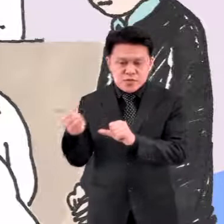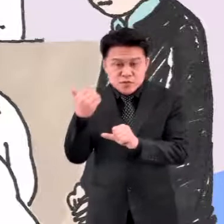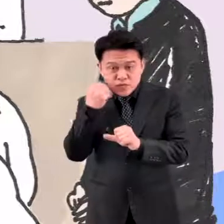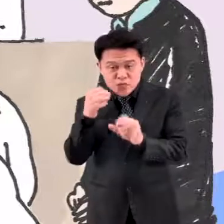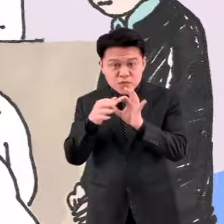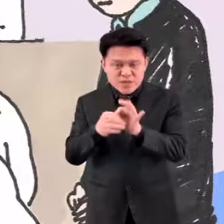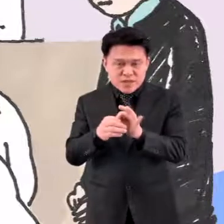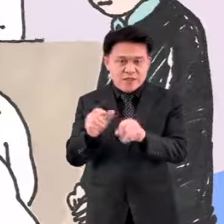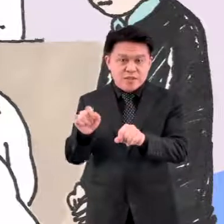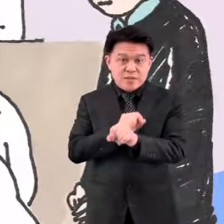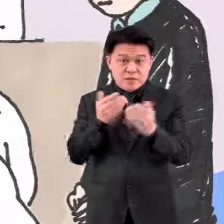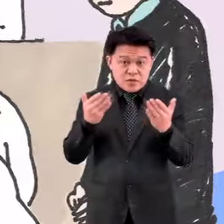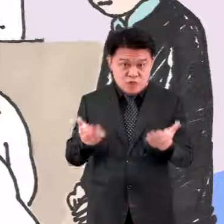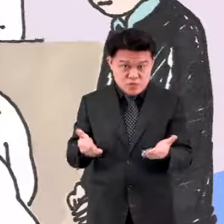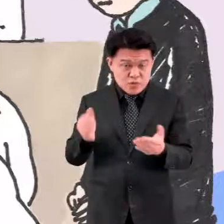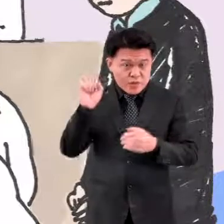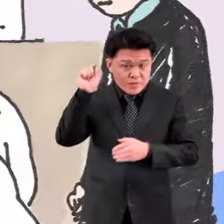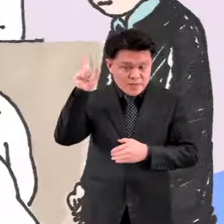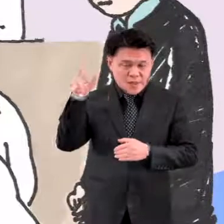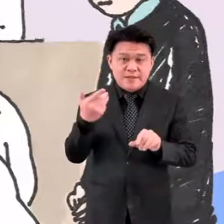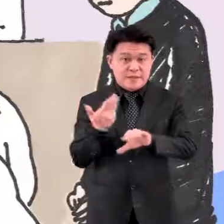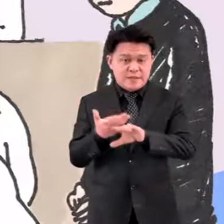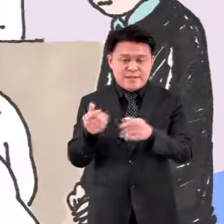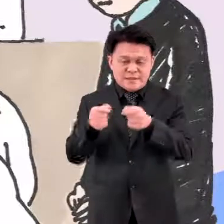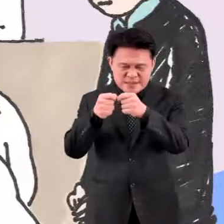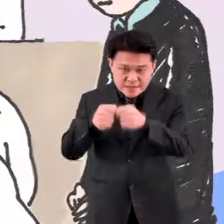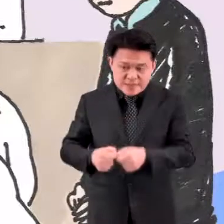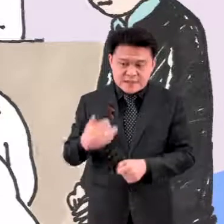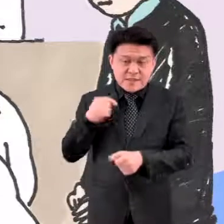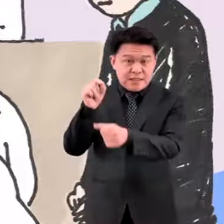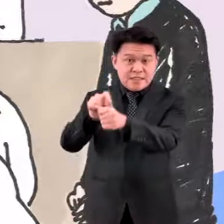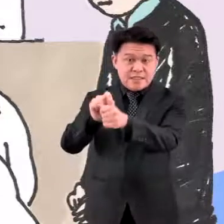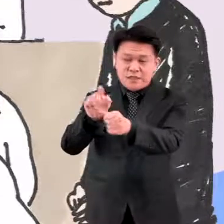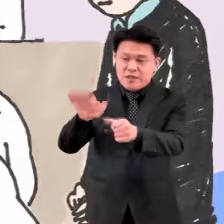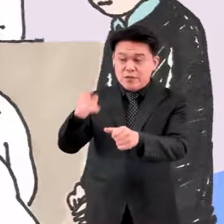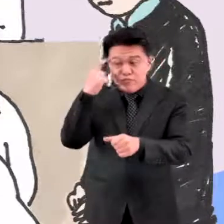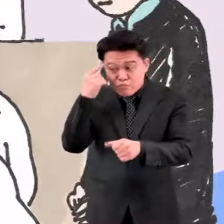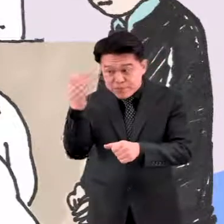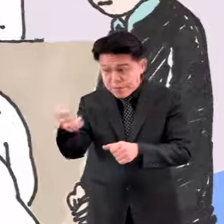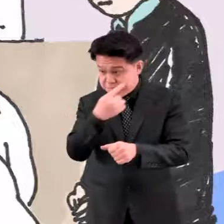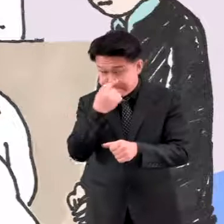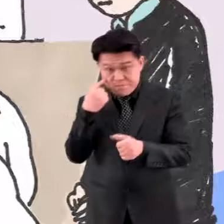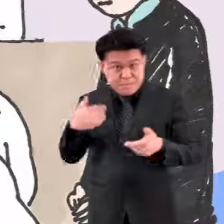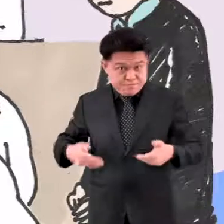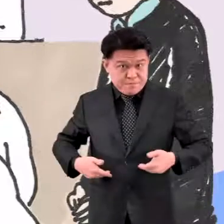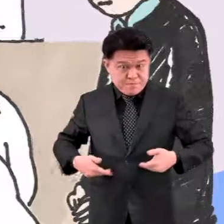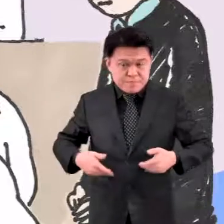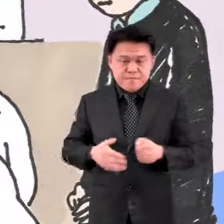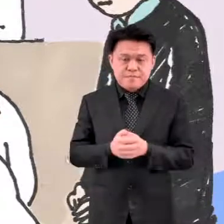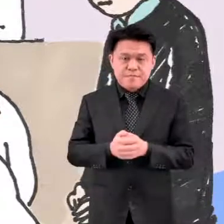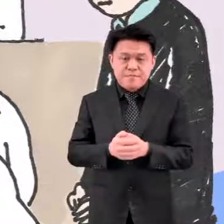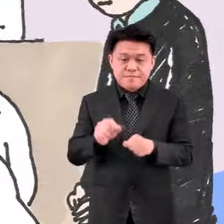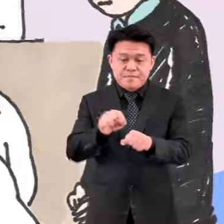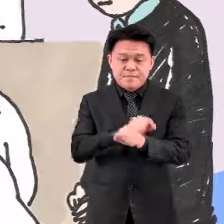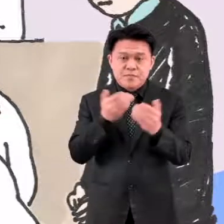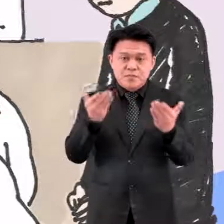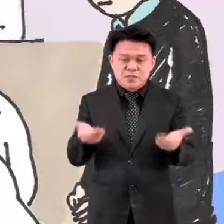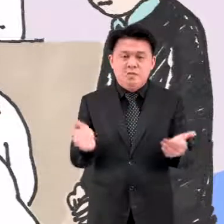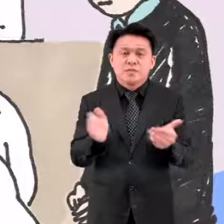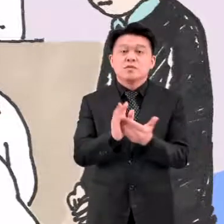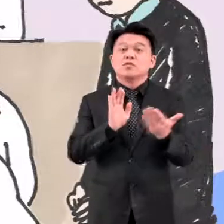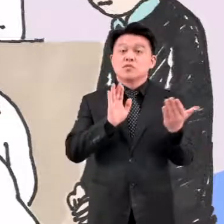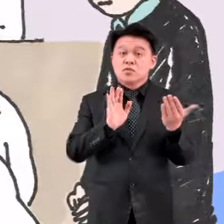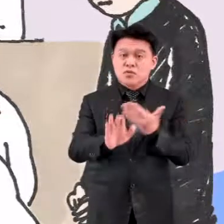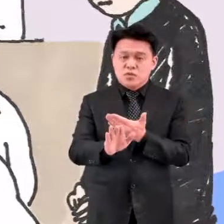사망한 사람에 따라 특별 휴가 기간은 다르기 때문에 자세한 것은 담당 직원에게 확인해야 합니다.